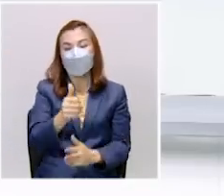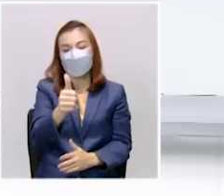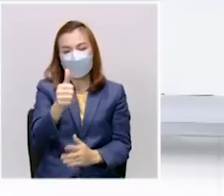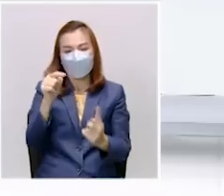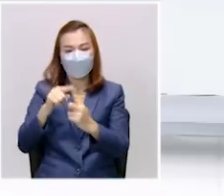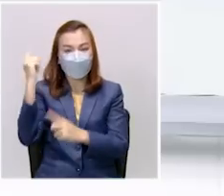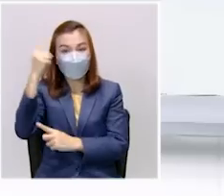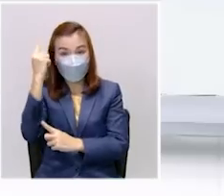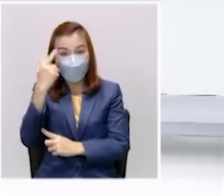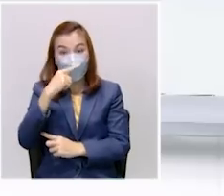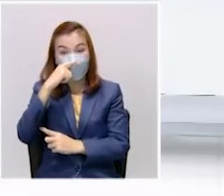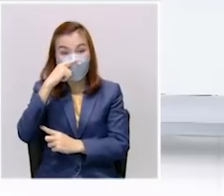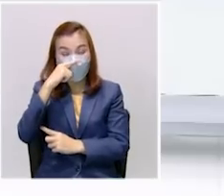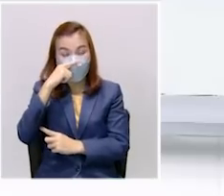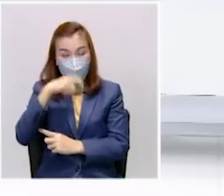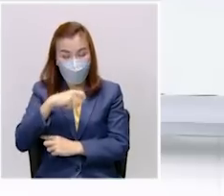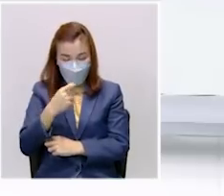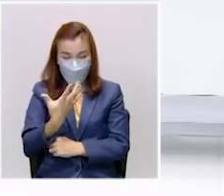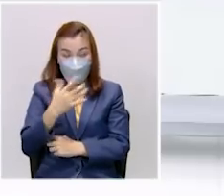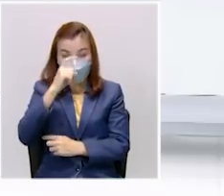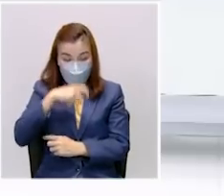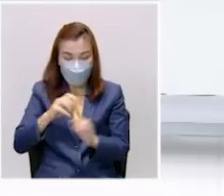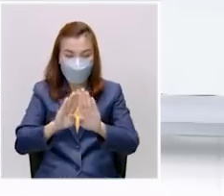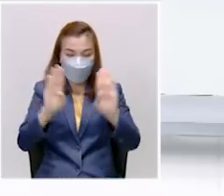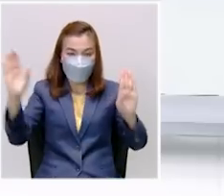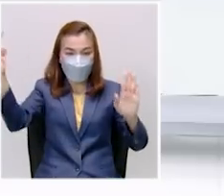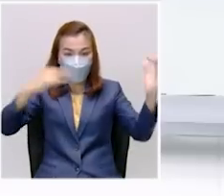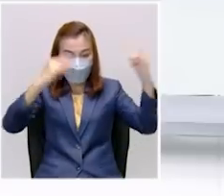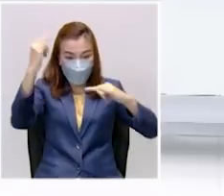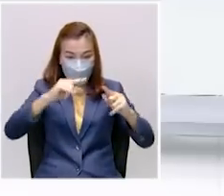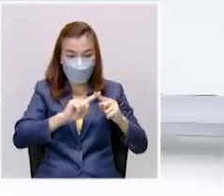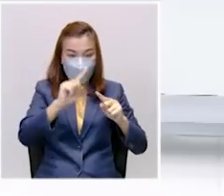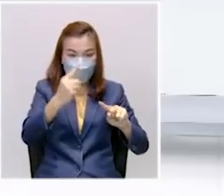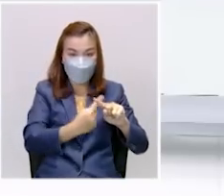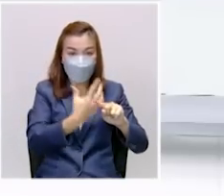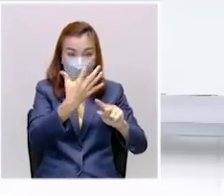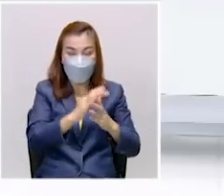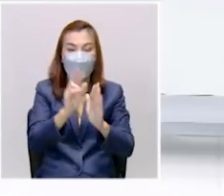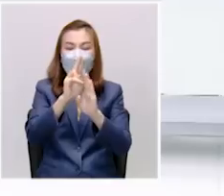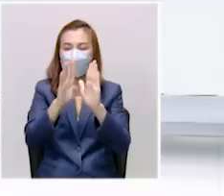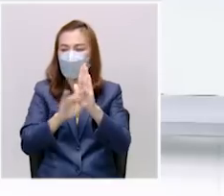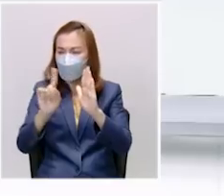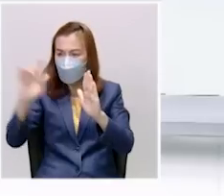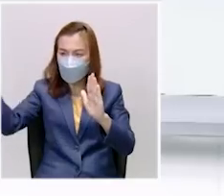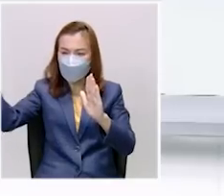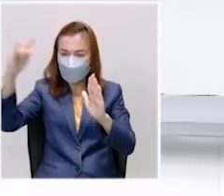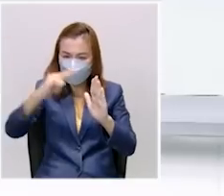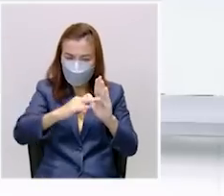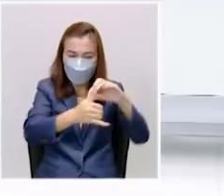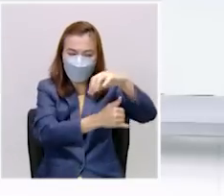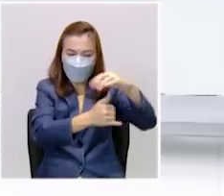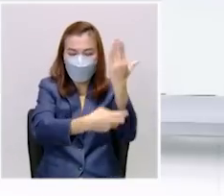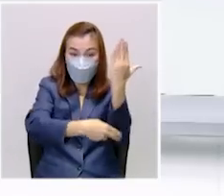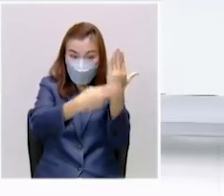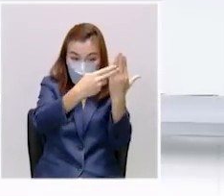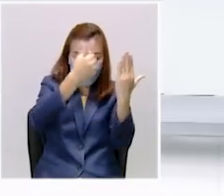ทยเราเนี่ยเตรียมที่จะเปิดประเทศแบบเต็มรูปแบบ1พฤษภาคมนี้ทั้งการยกเลิกการเข้าประเทศด้วยระบบ Test and Go รวมไปถึงการควบคุมการ